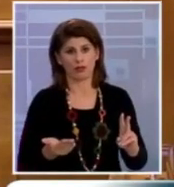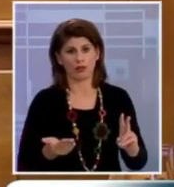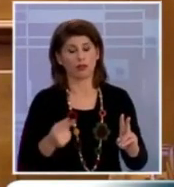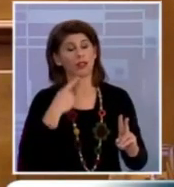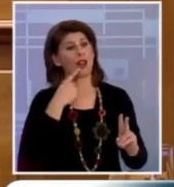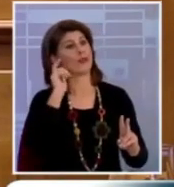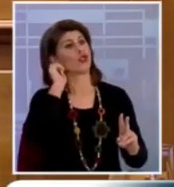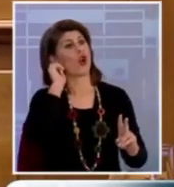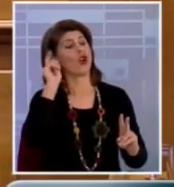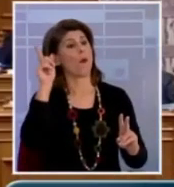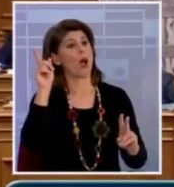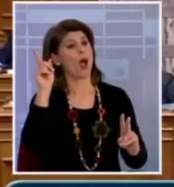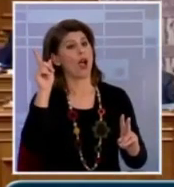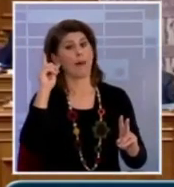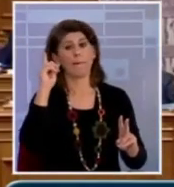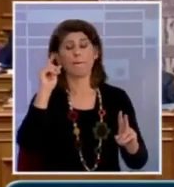ονόματι μιας